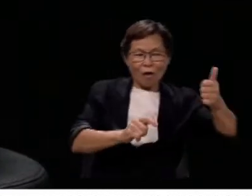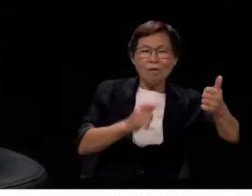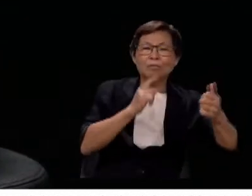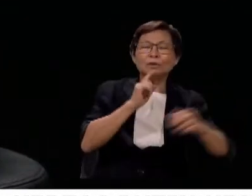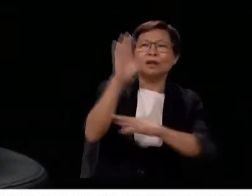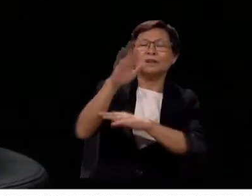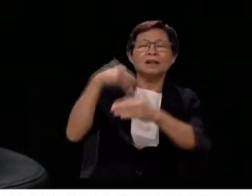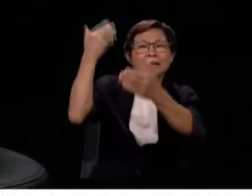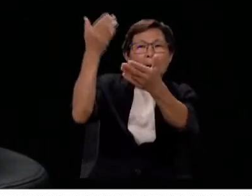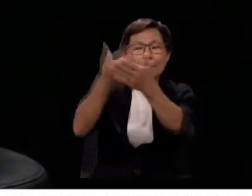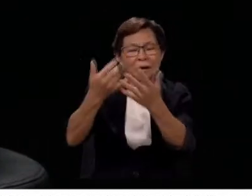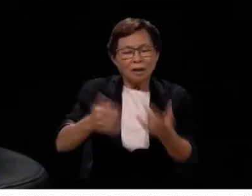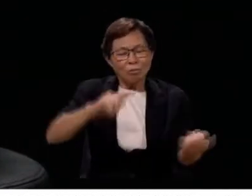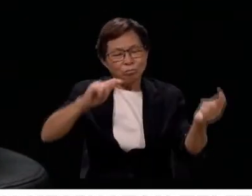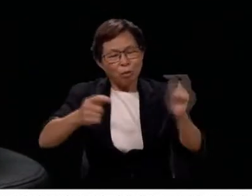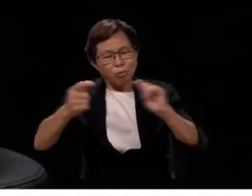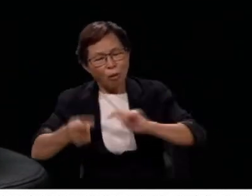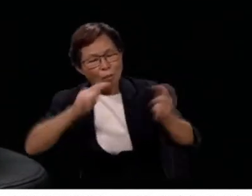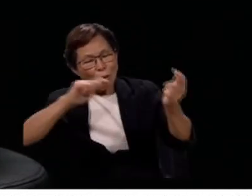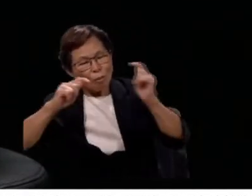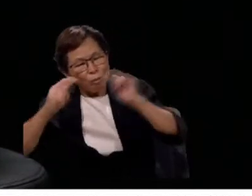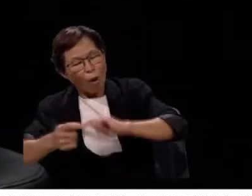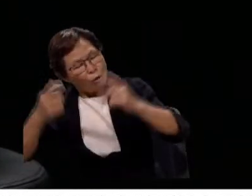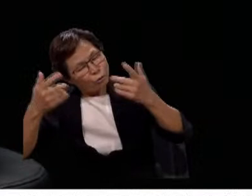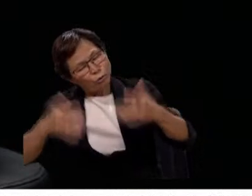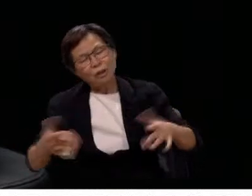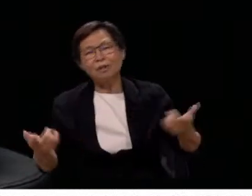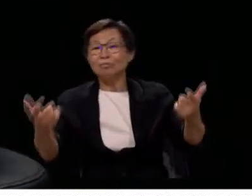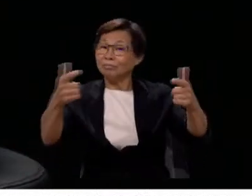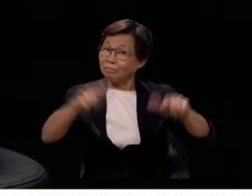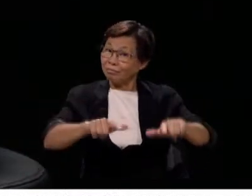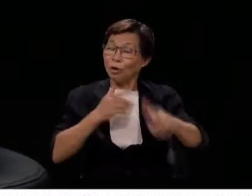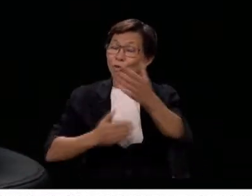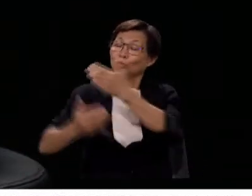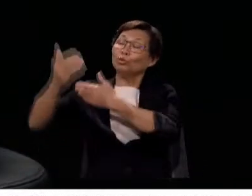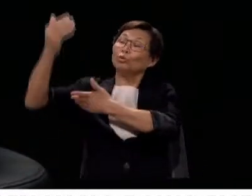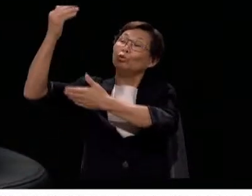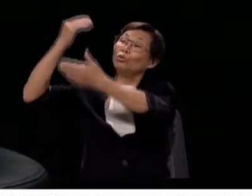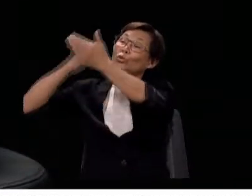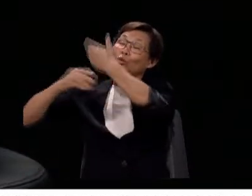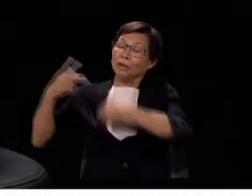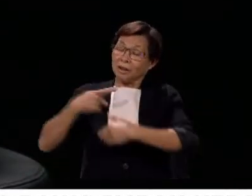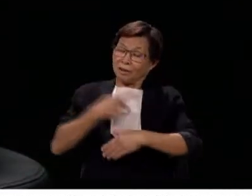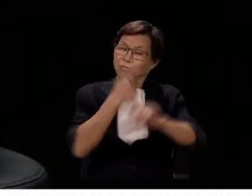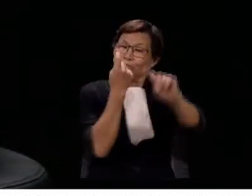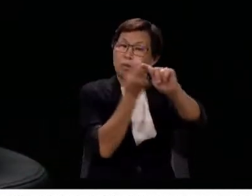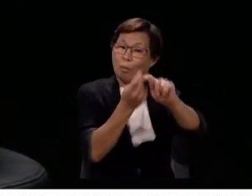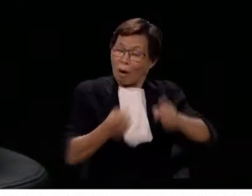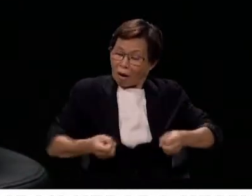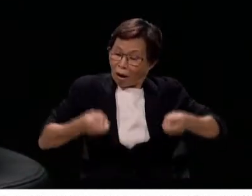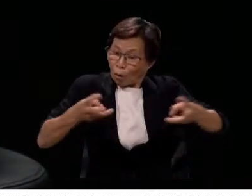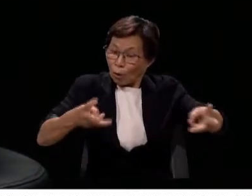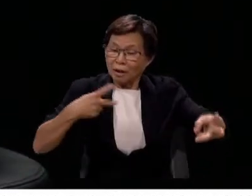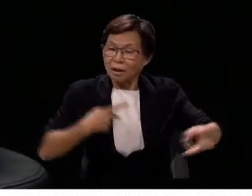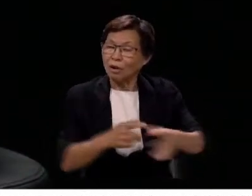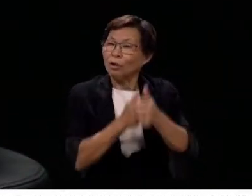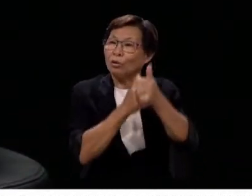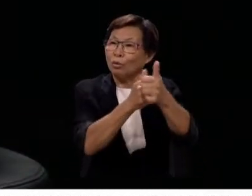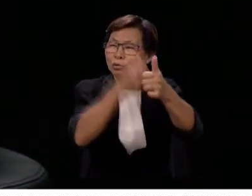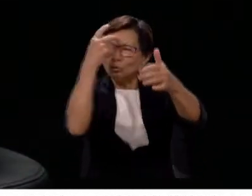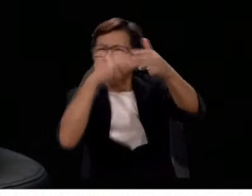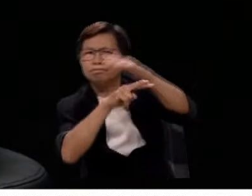Dulu sehingga Laska gempi perubahan itu setelah laku kalau dulu kita buat HWI kadang-kadang kita berdasarkan